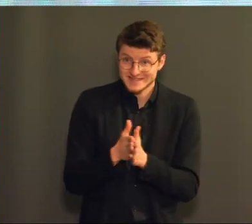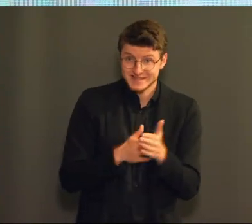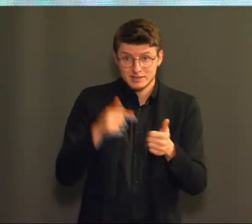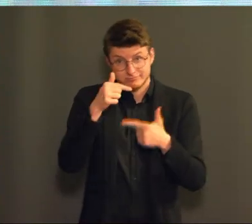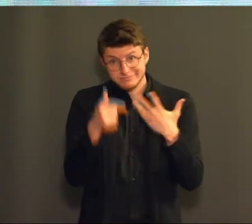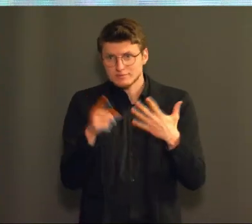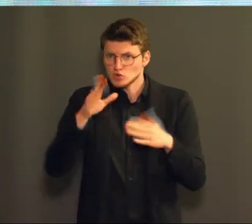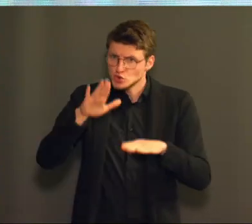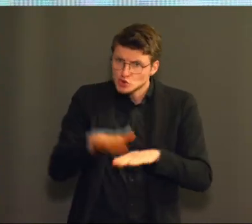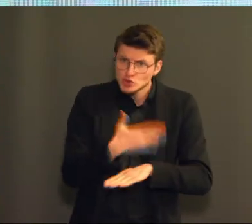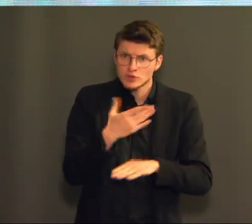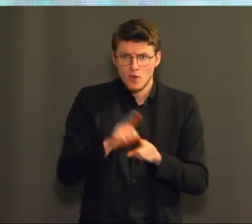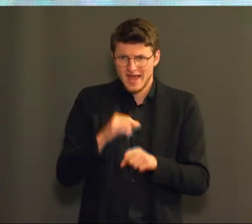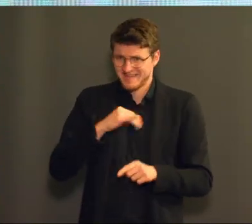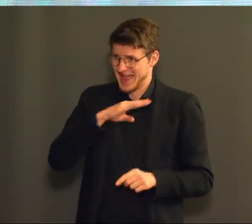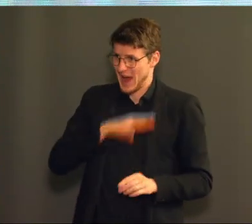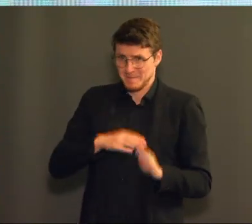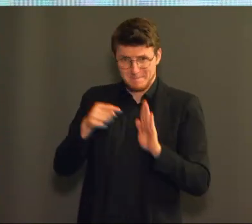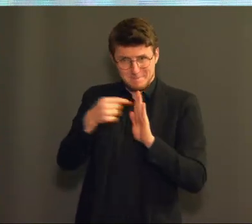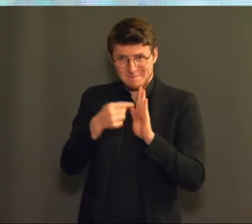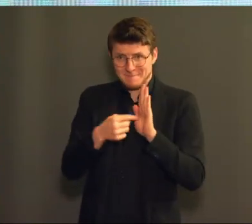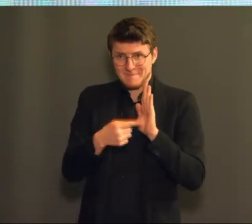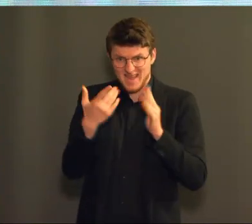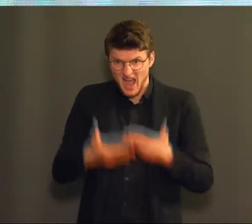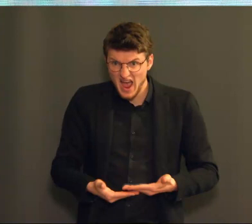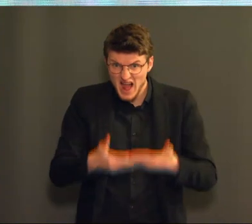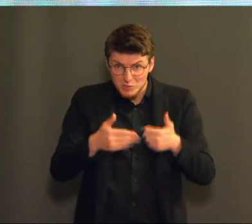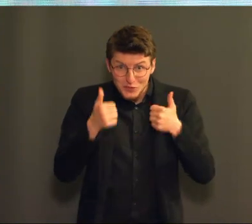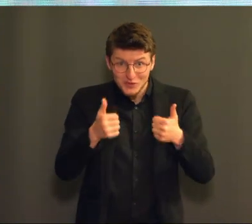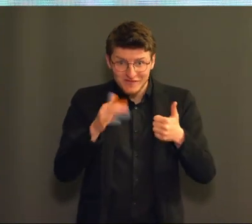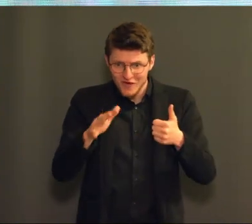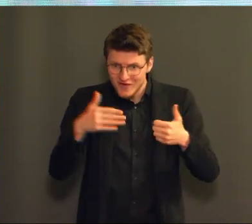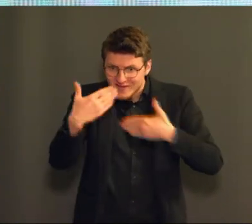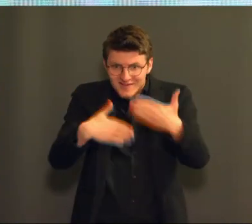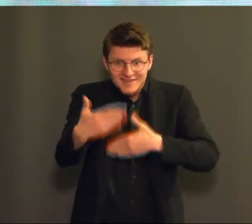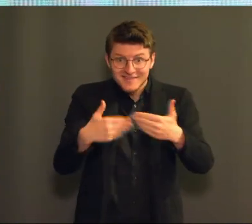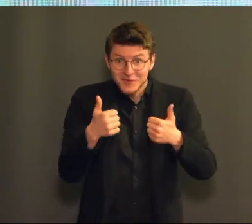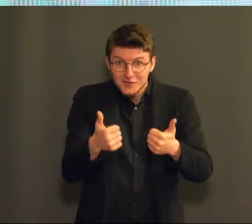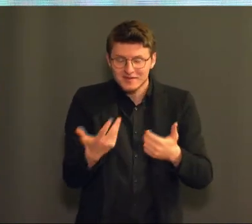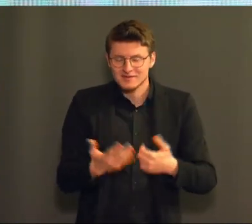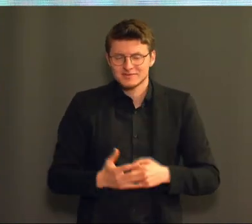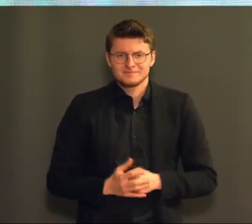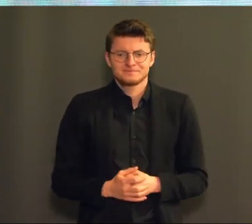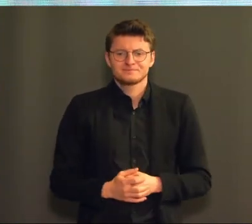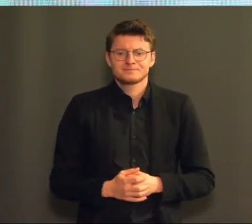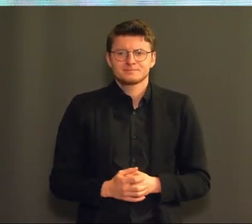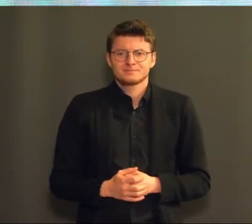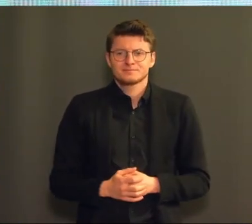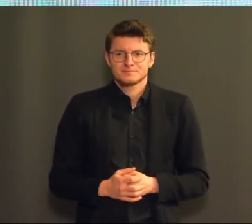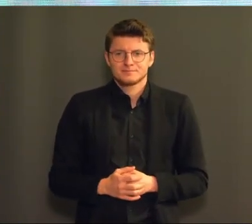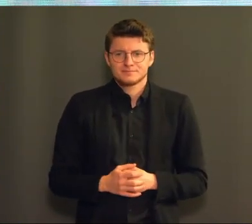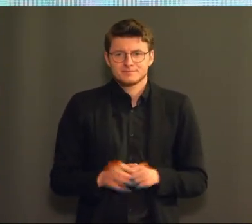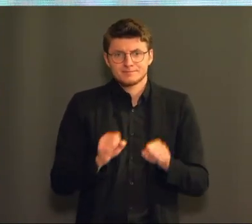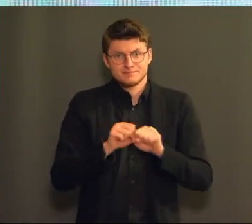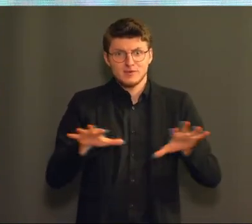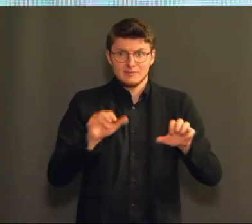Zoveel voor de hand liggende maatregelen die echt een zeer groot verschil kunnen maken. Ten slotte wil ik graag